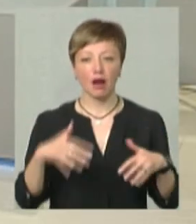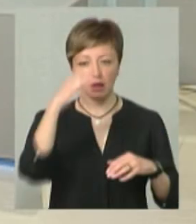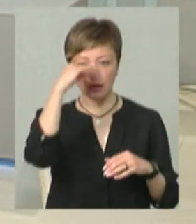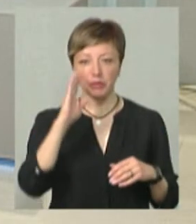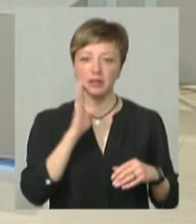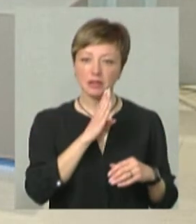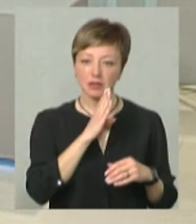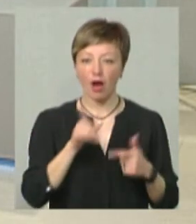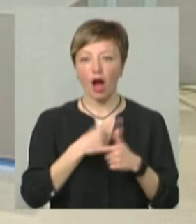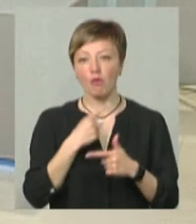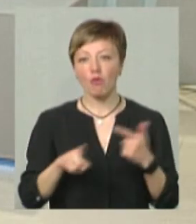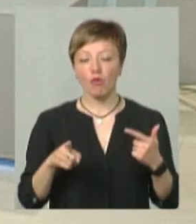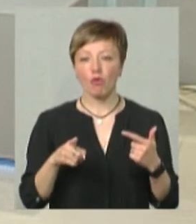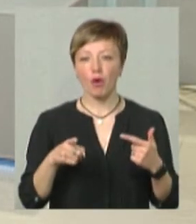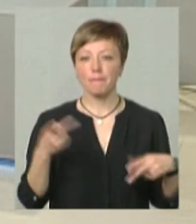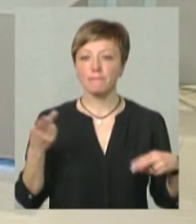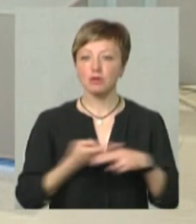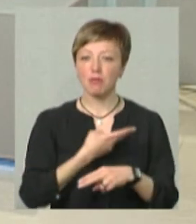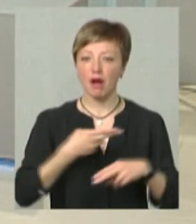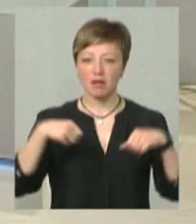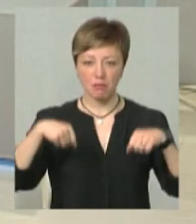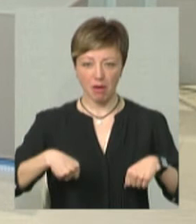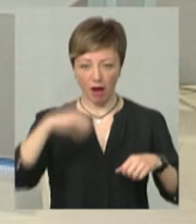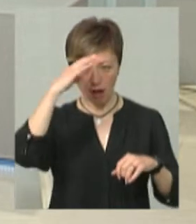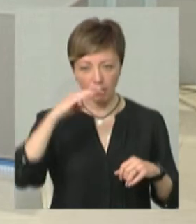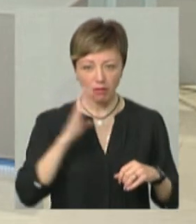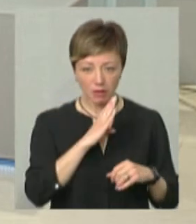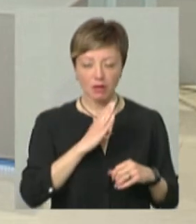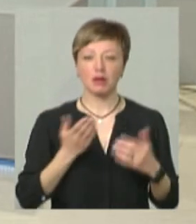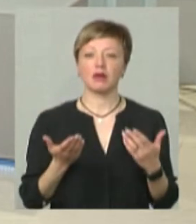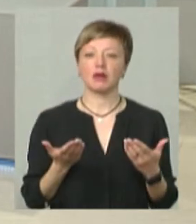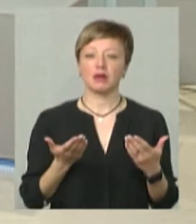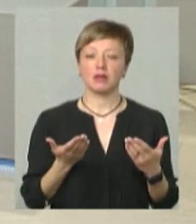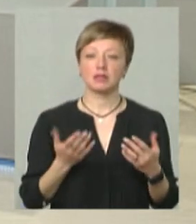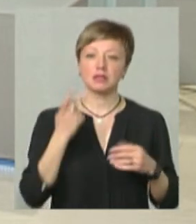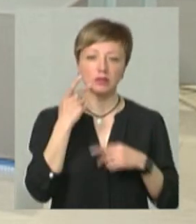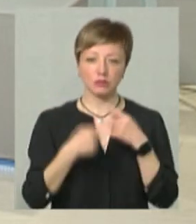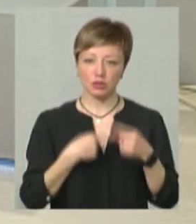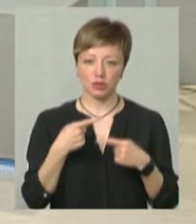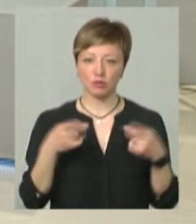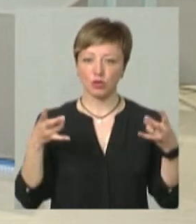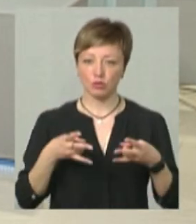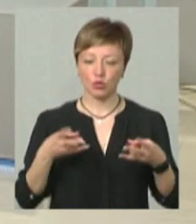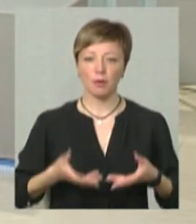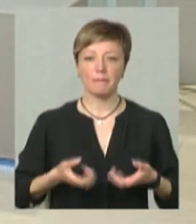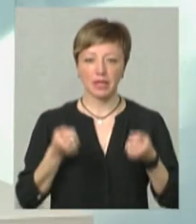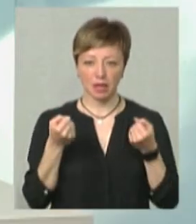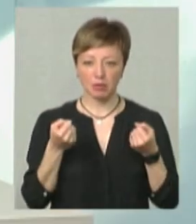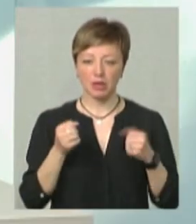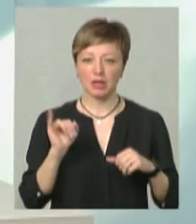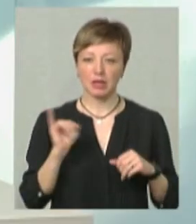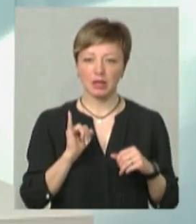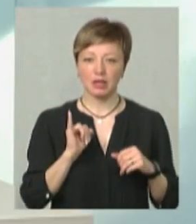батьків, або ті, які позбавлені батьківського піклування, завжди потребують підтримки.